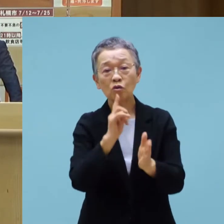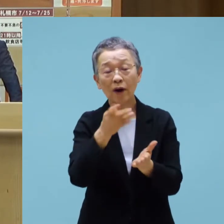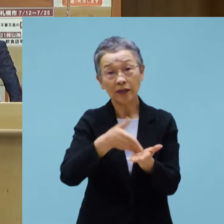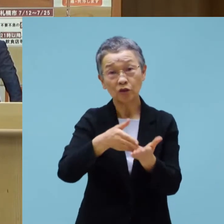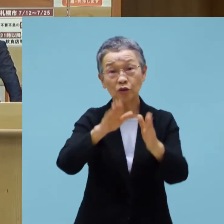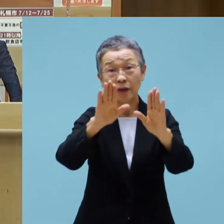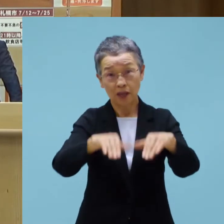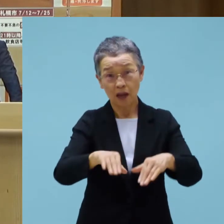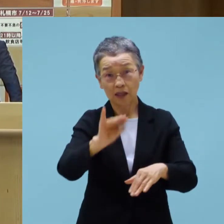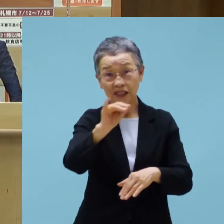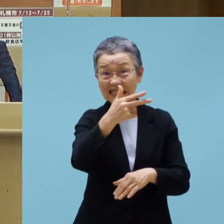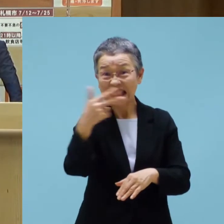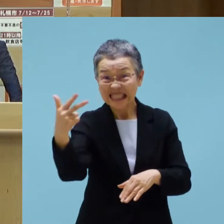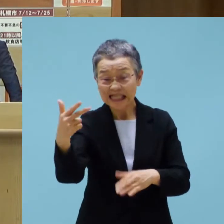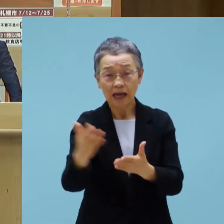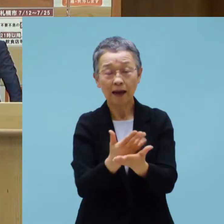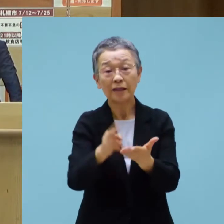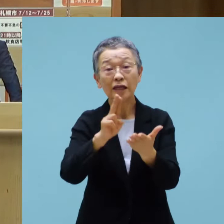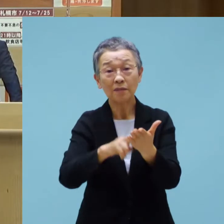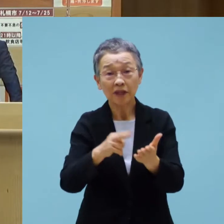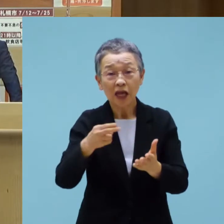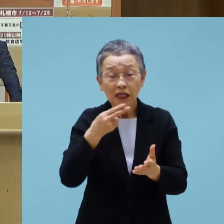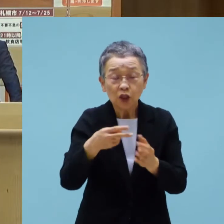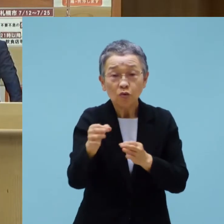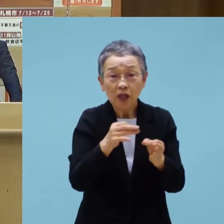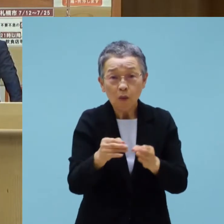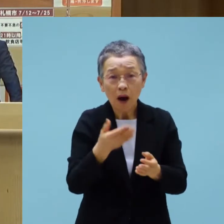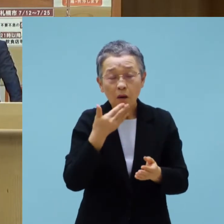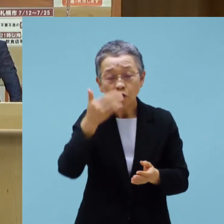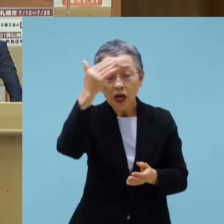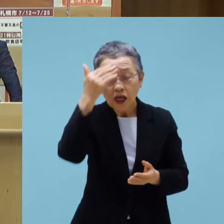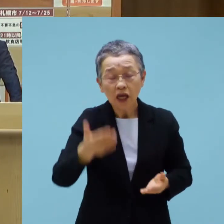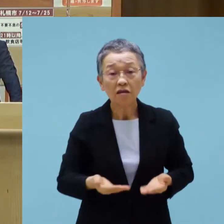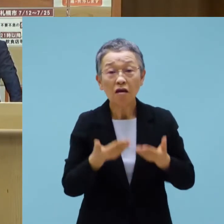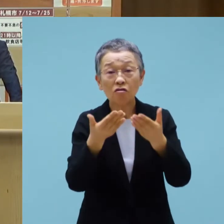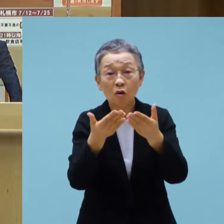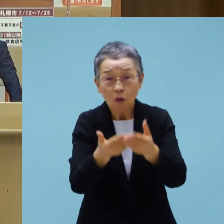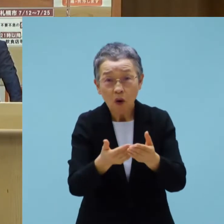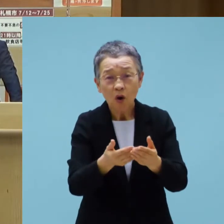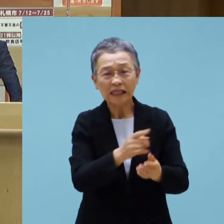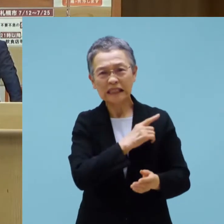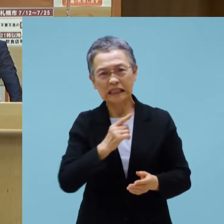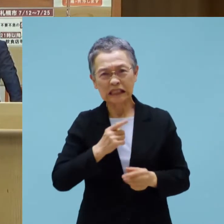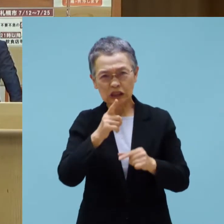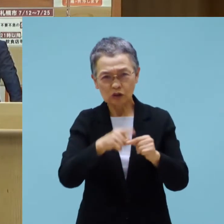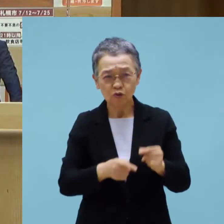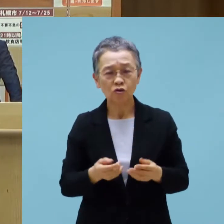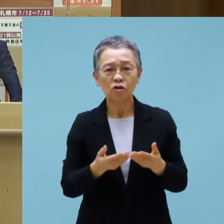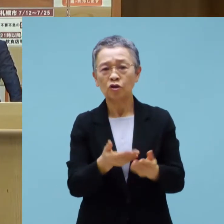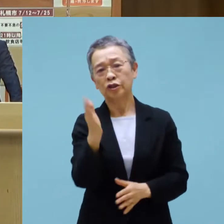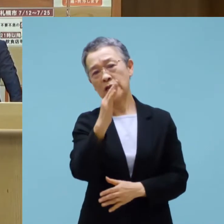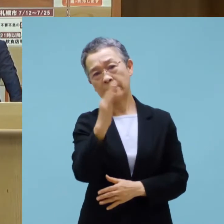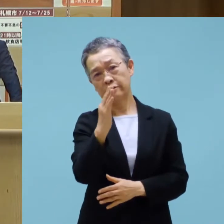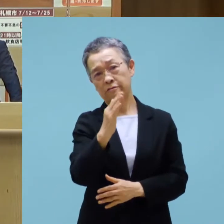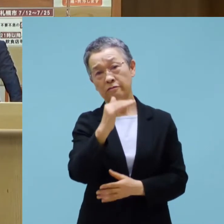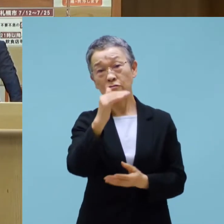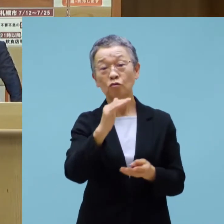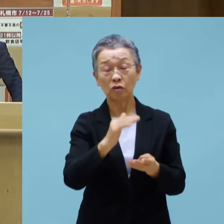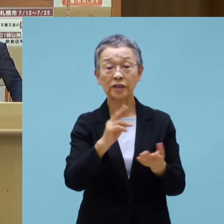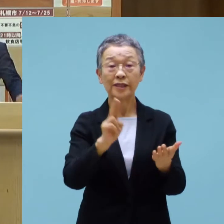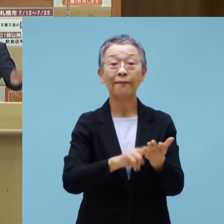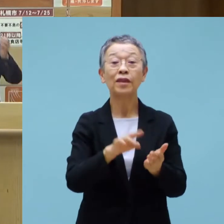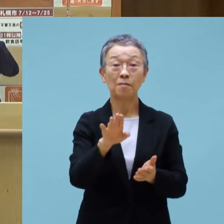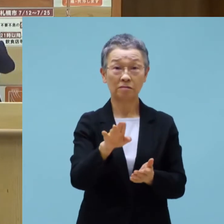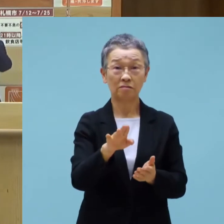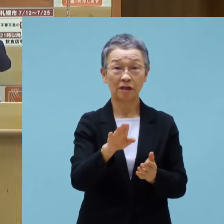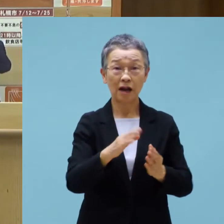ですね、例えば飲食店についてはお酒の提供を、終日やめてくださいねっていうことを言えることになってるんです、まん延防止